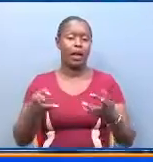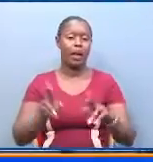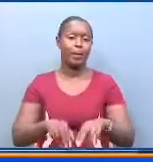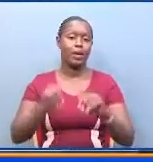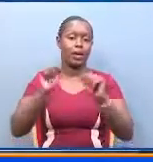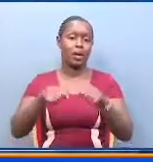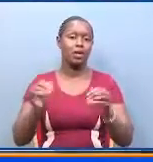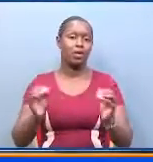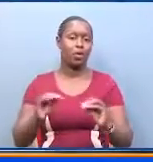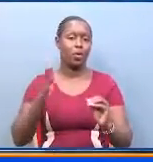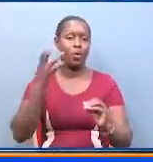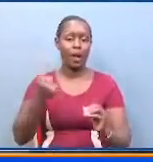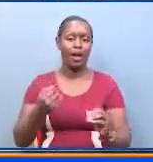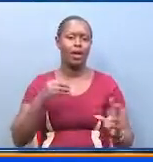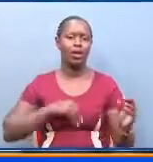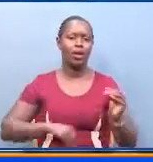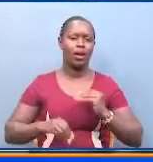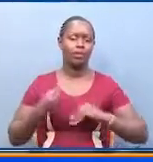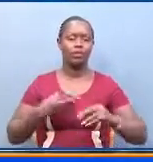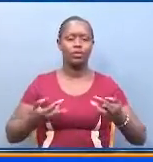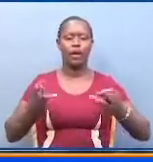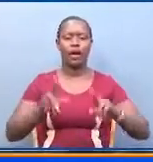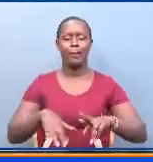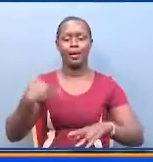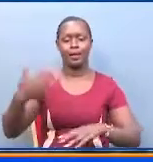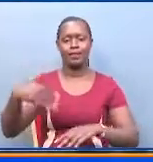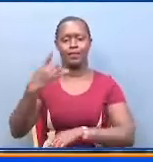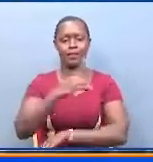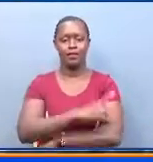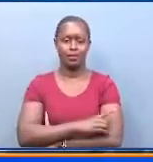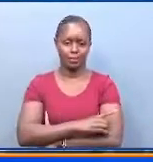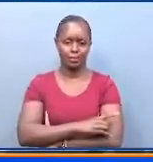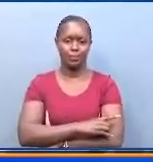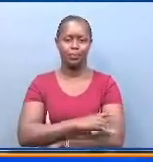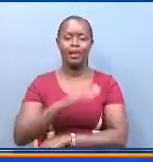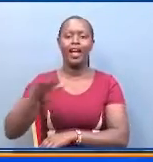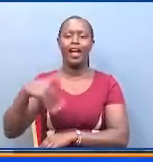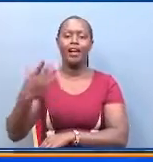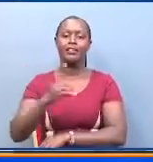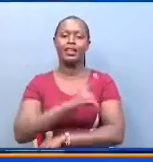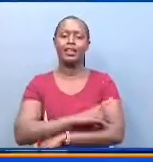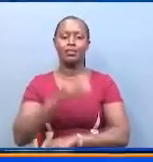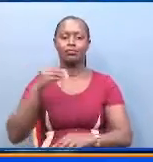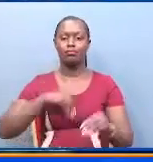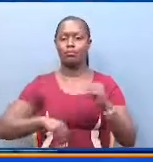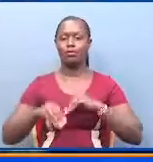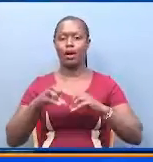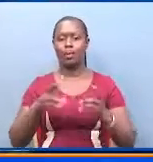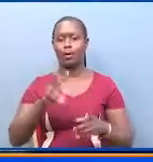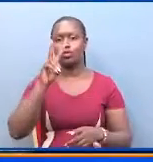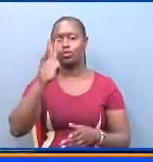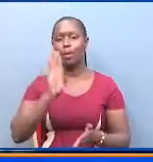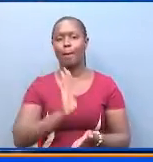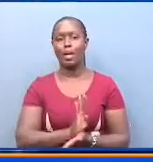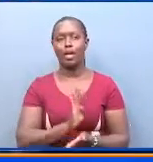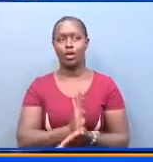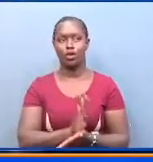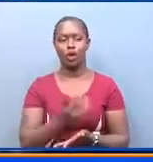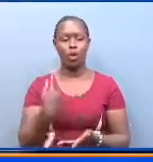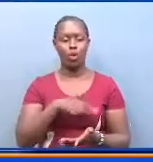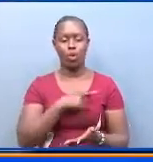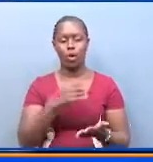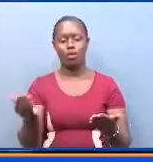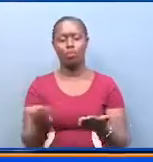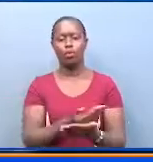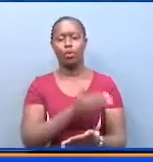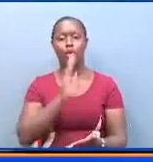mbele kwa sababu ya pesa ambayo inaibwa kila siku. Kila siku wanaiba bilioni mbili. Tutawafagia wote kwa